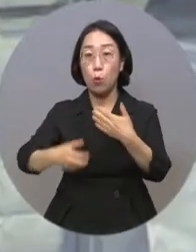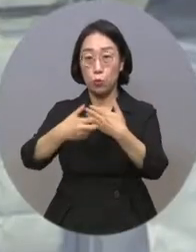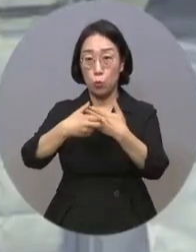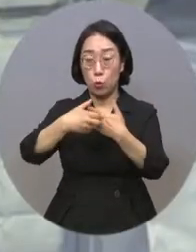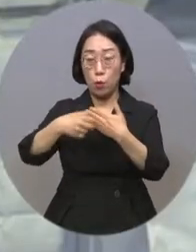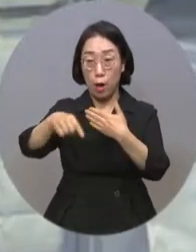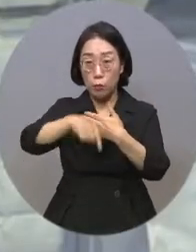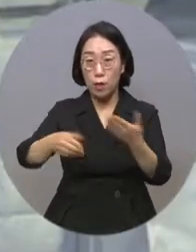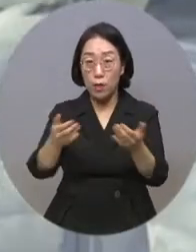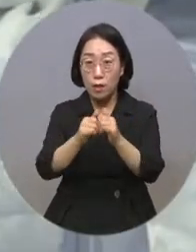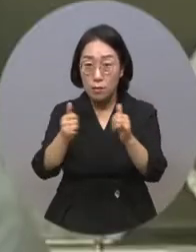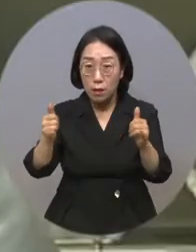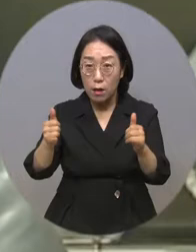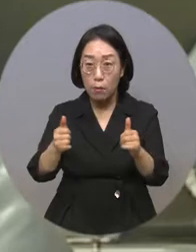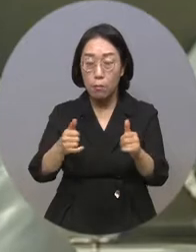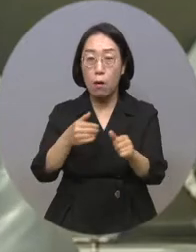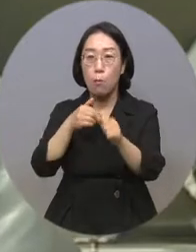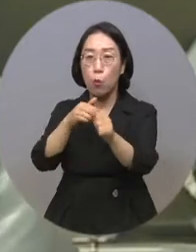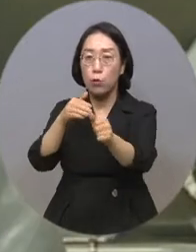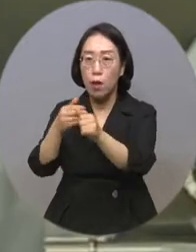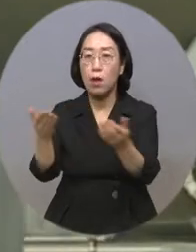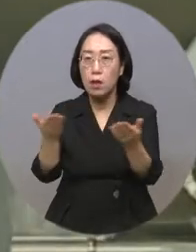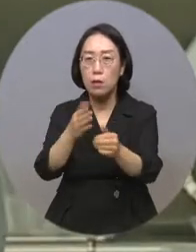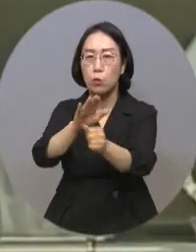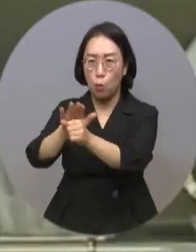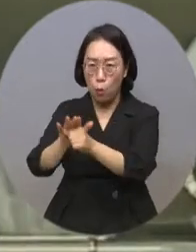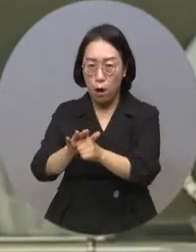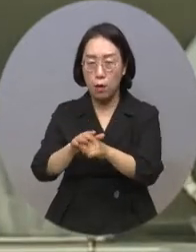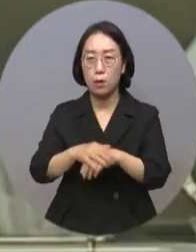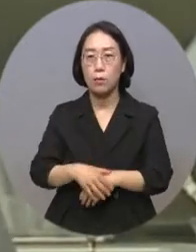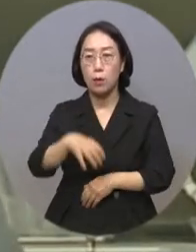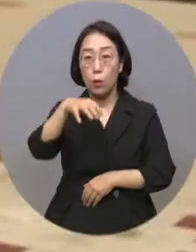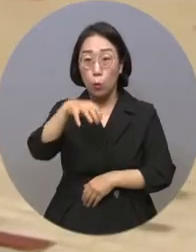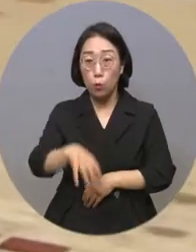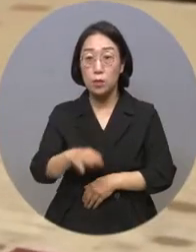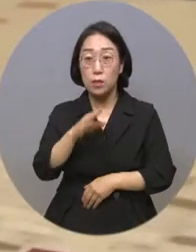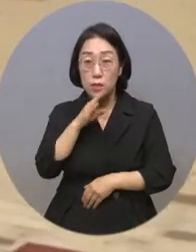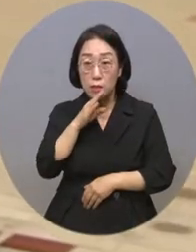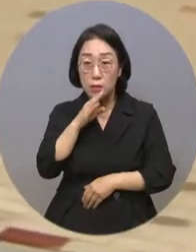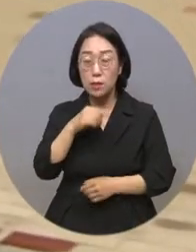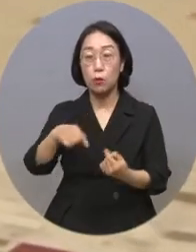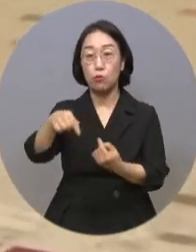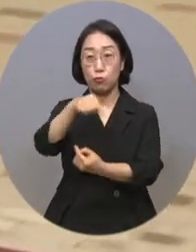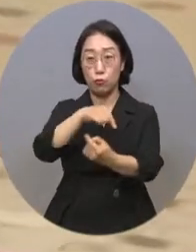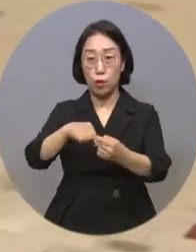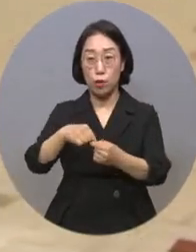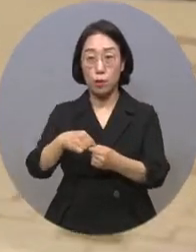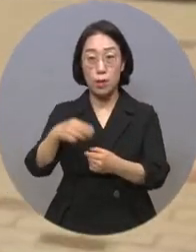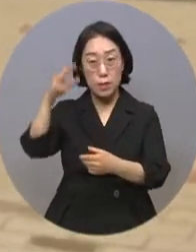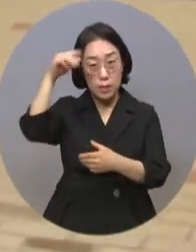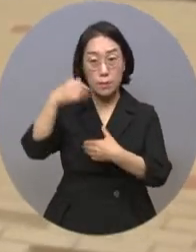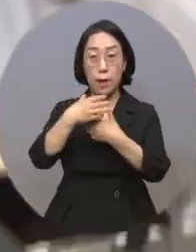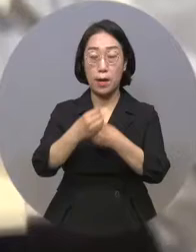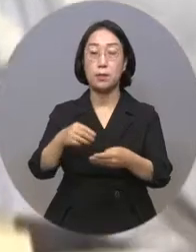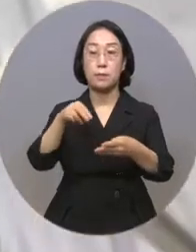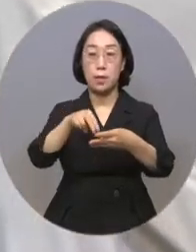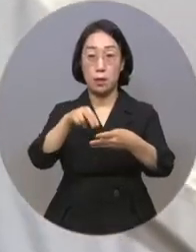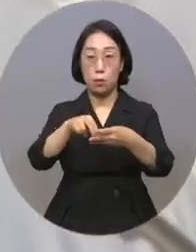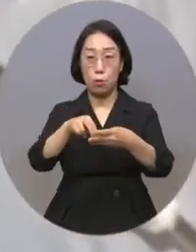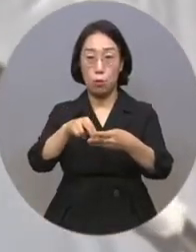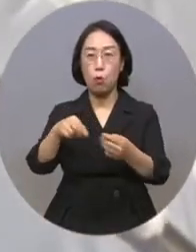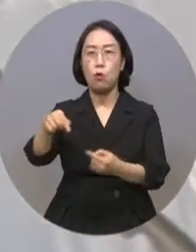방역 인력 지원을 확대하면서 대부분의 보건소에서 직영 운영하는 치매안심센터의 정상적